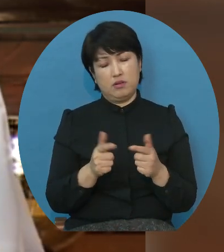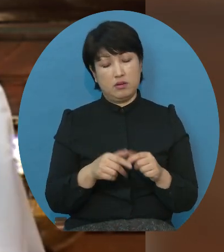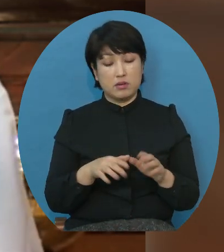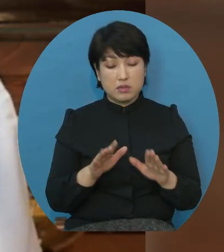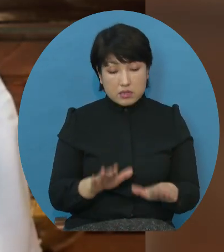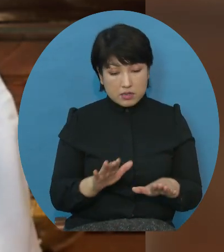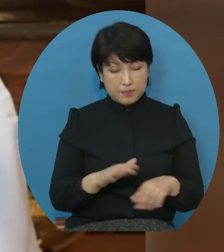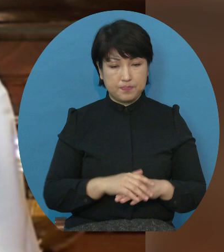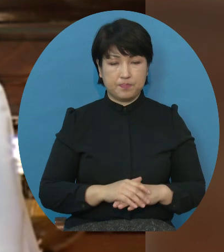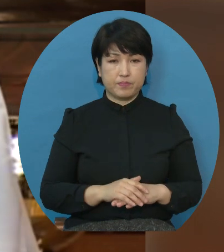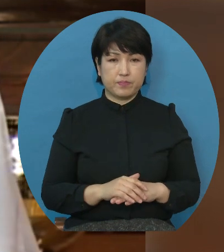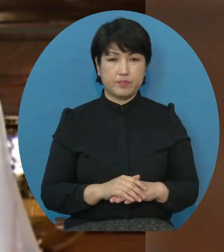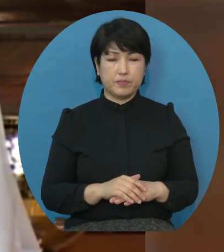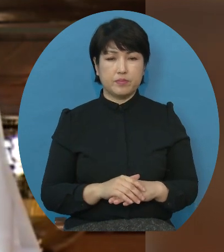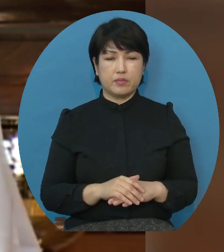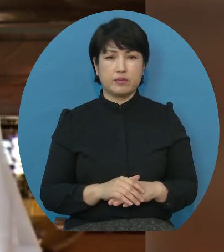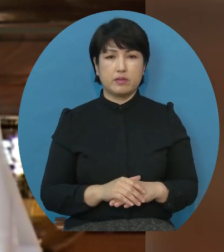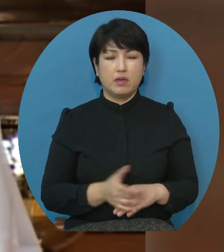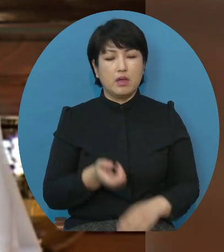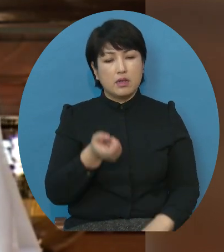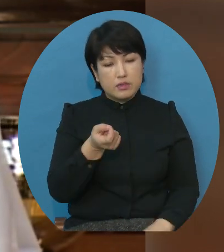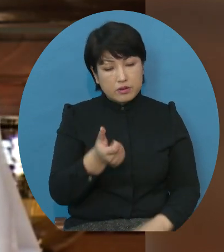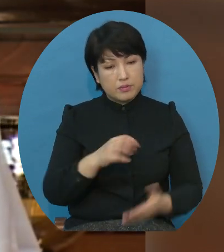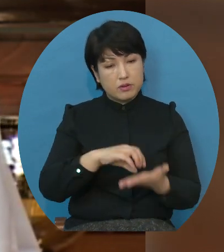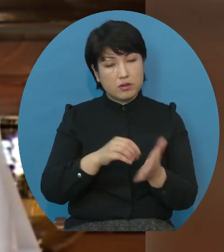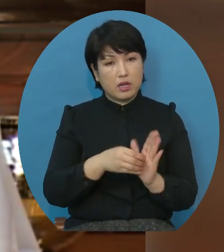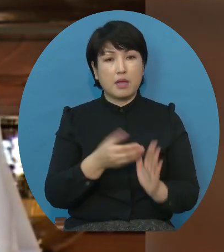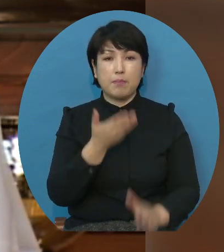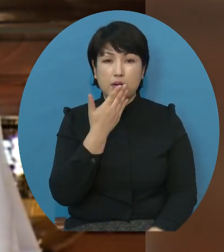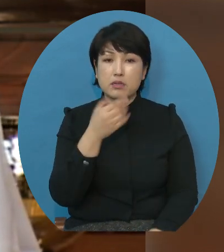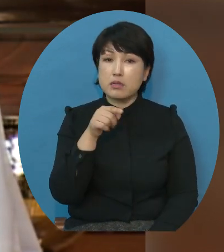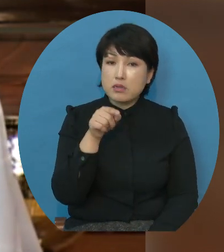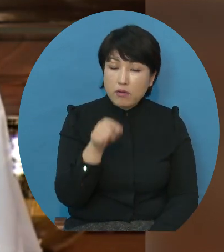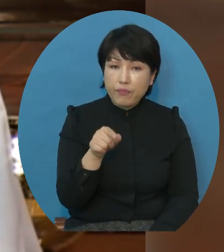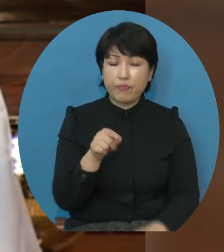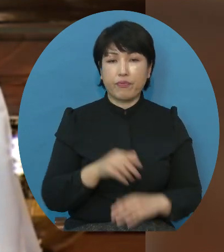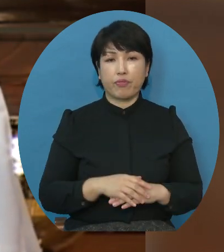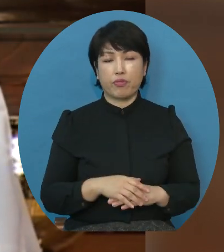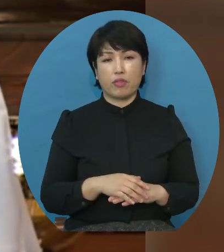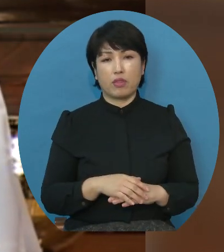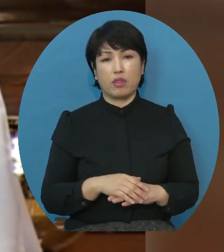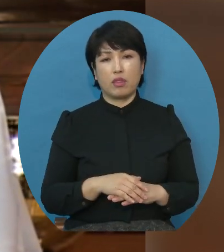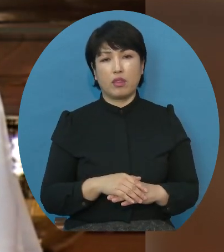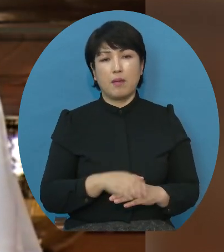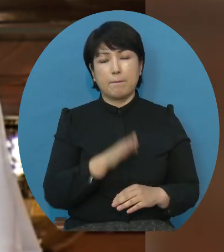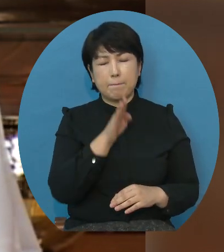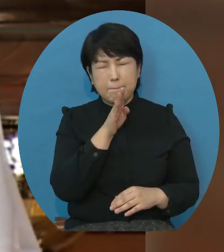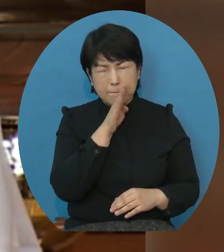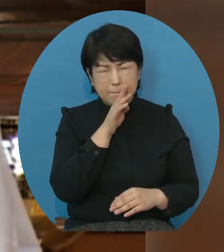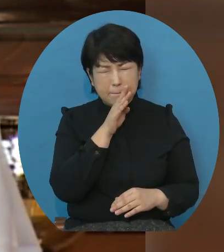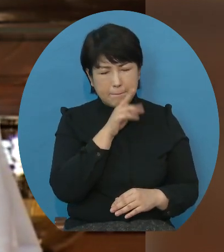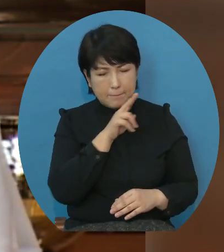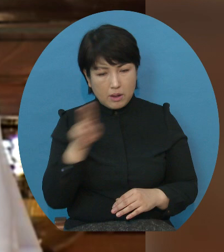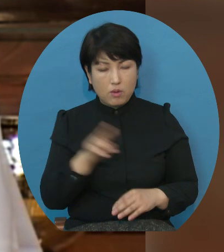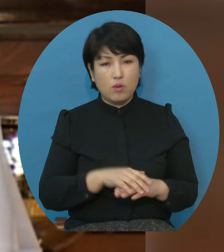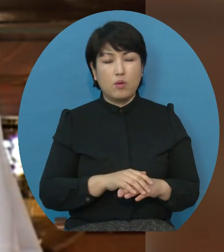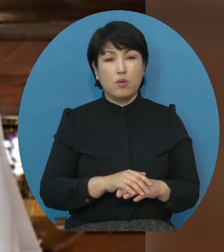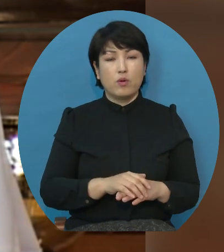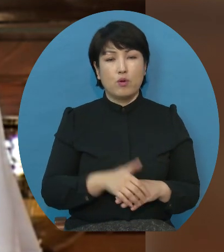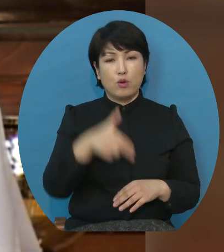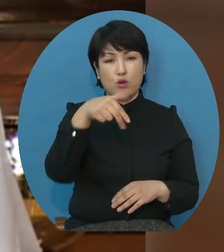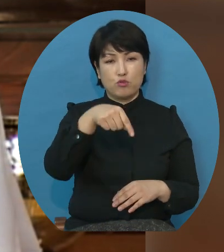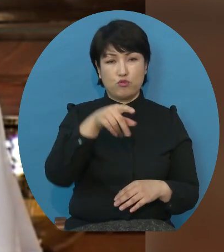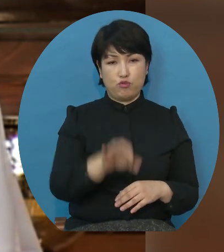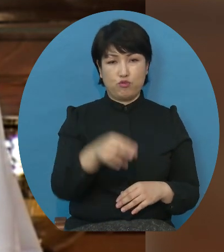틀에서 오늘 우리가 적게 먹는가 이것은 바로 중도 를 실행하는